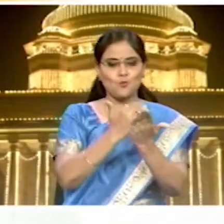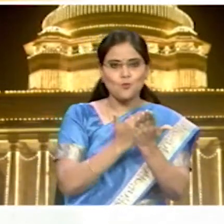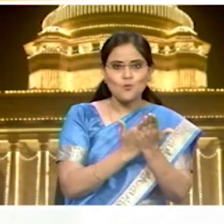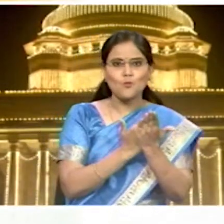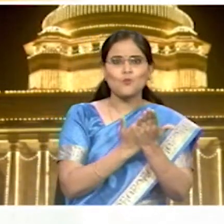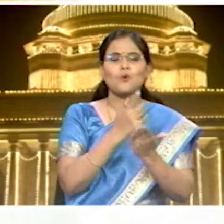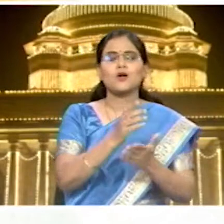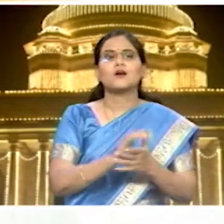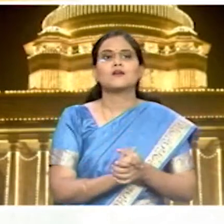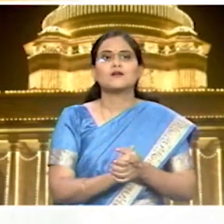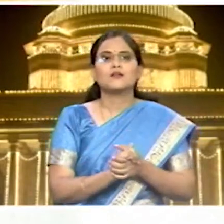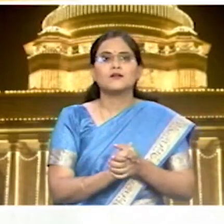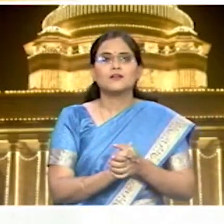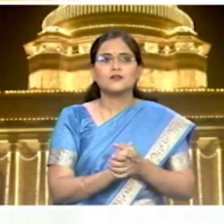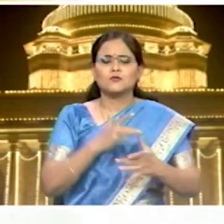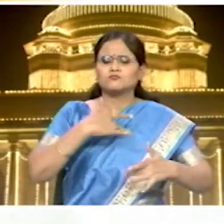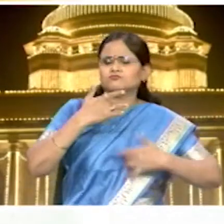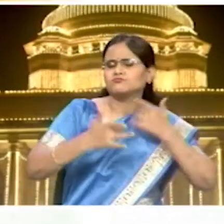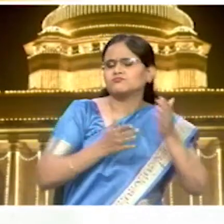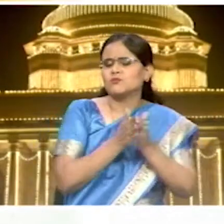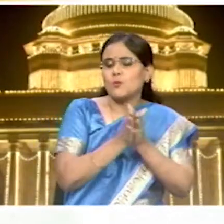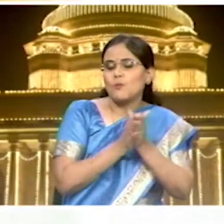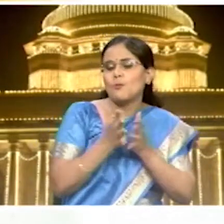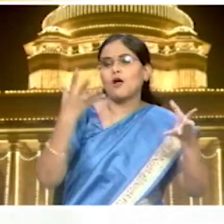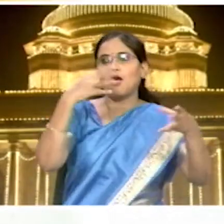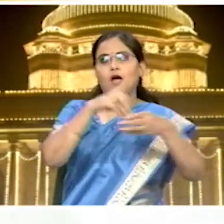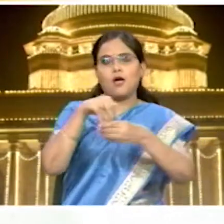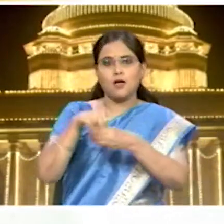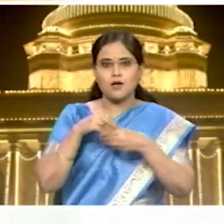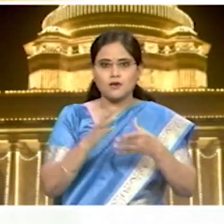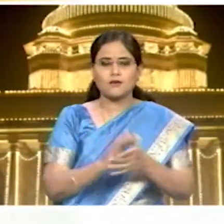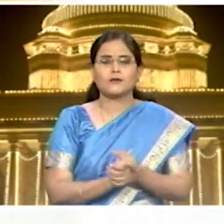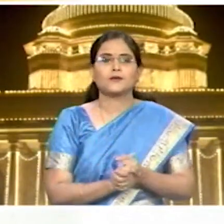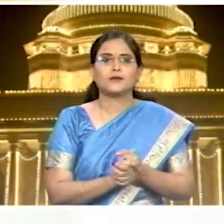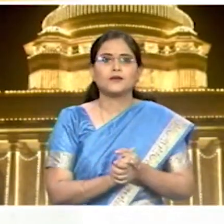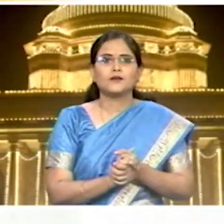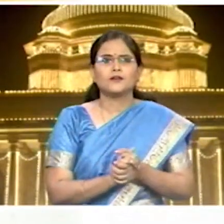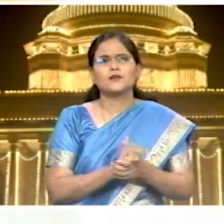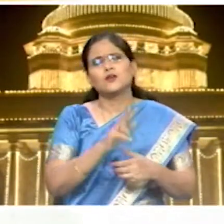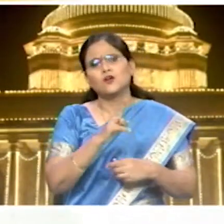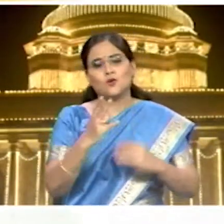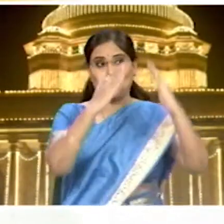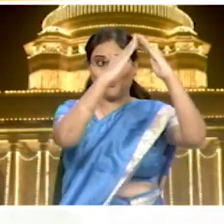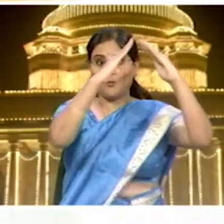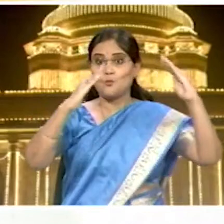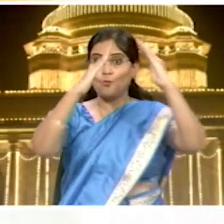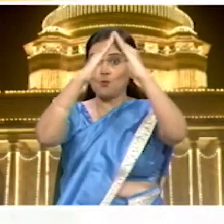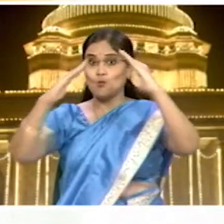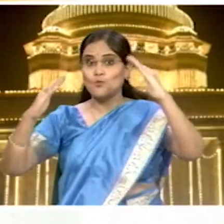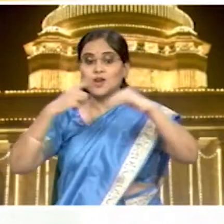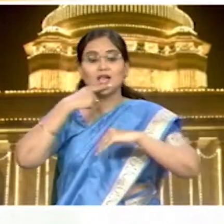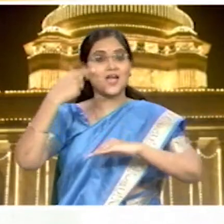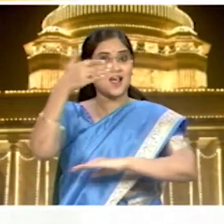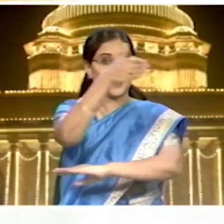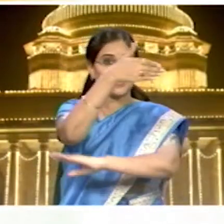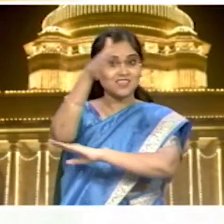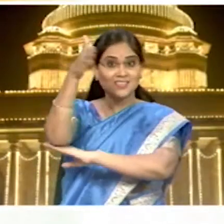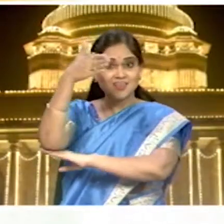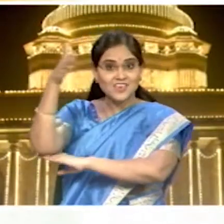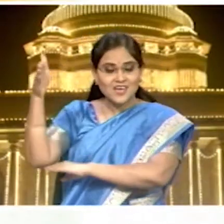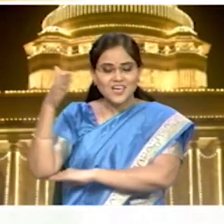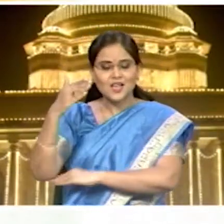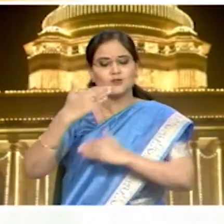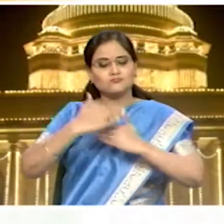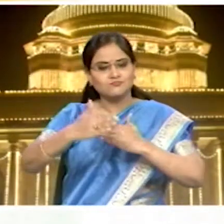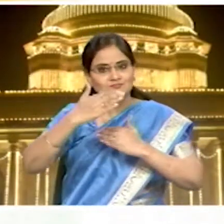में उत्साहपूर्वक भाग ले रहे हैं। ये भव्य महोत्सव अब हर घर तिरंगा अभियान के साथ आगे बढ़ रहा